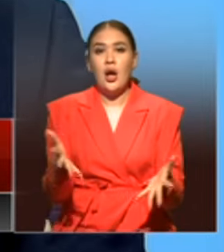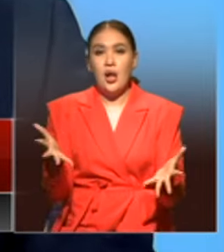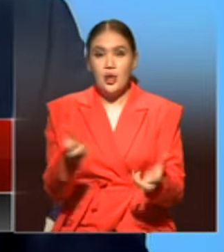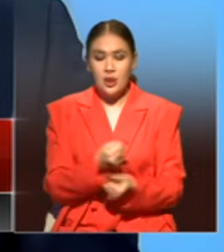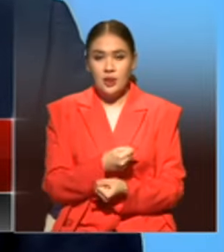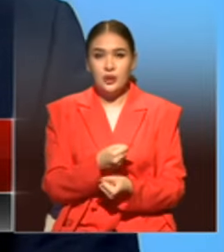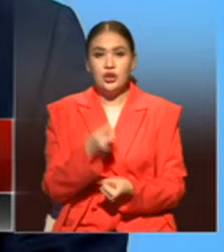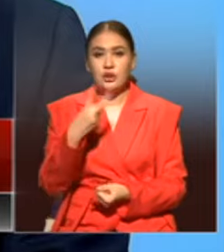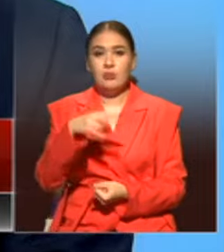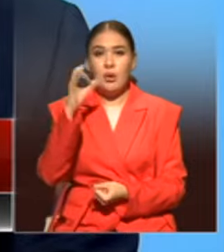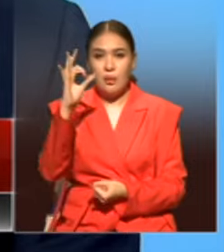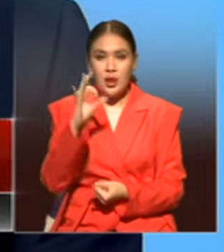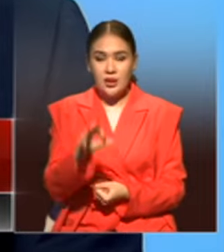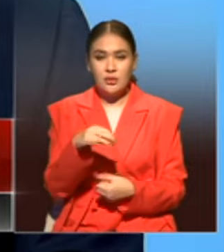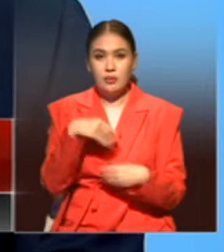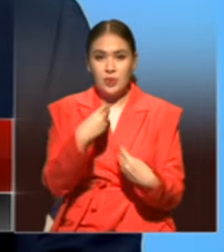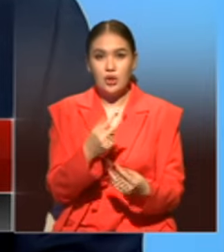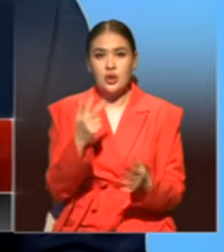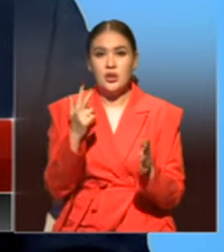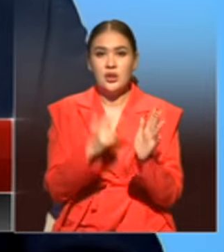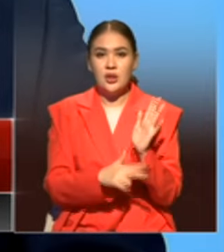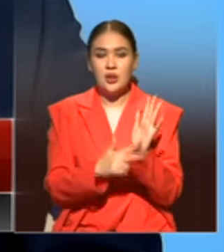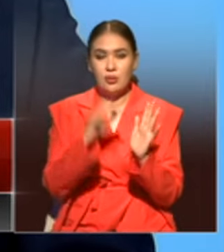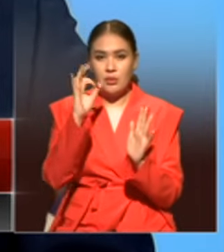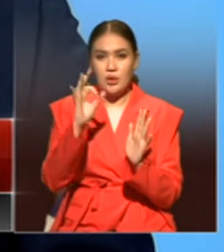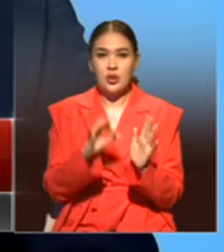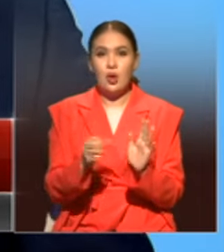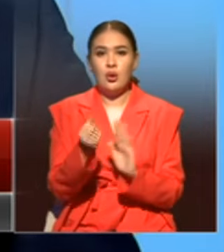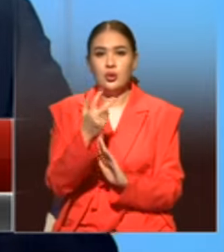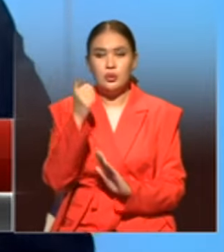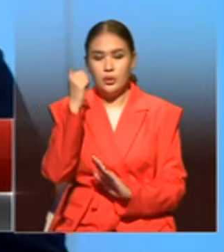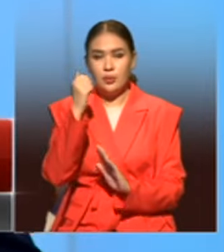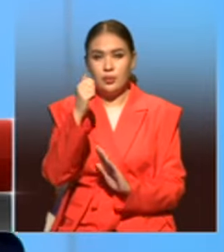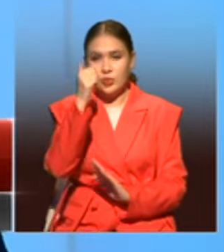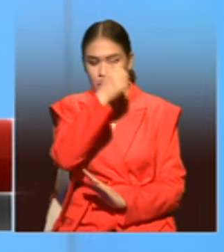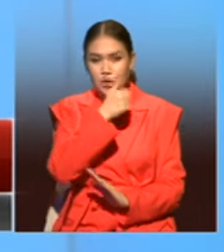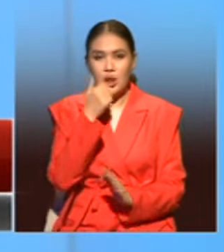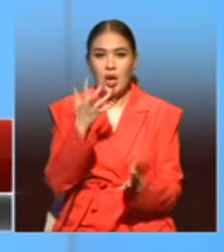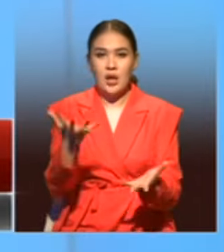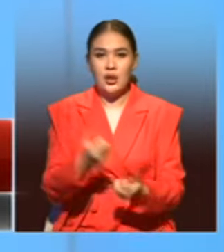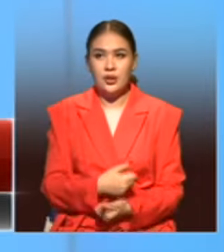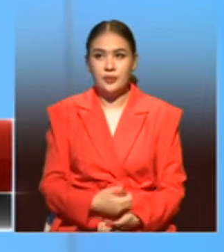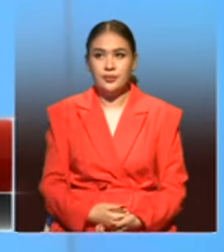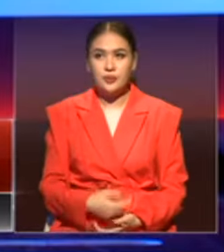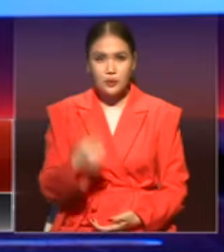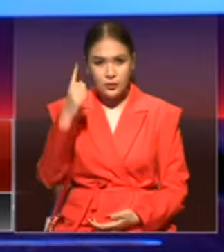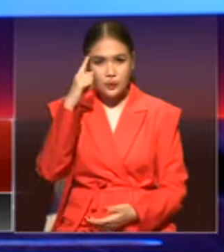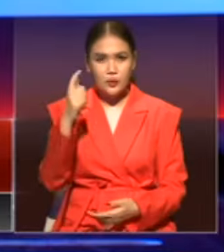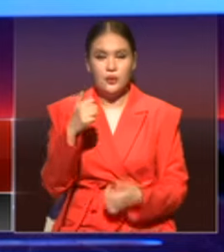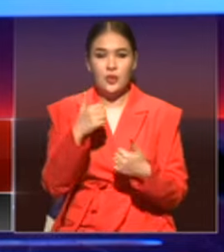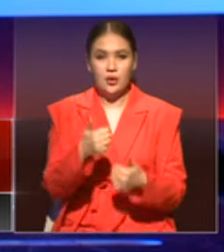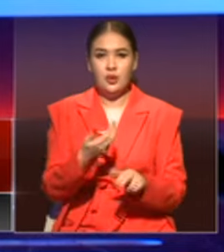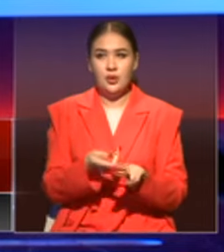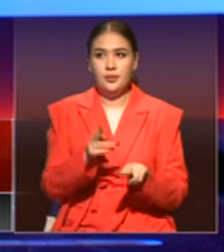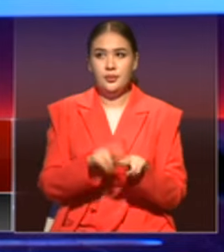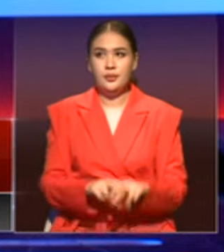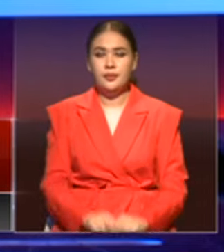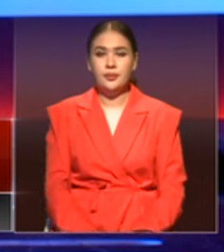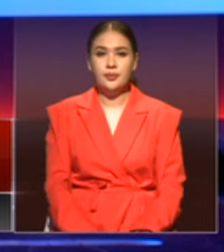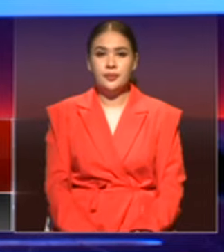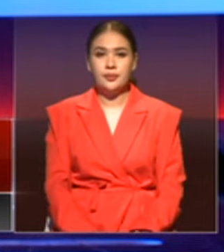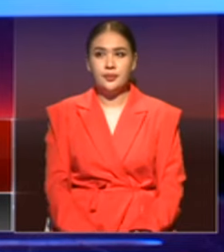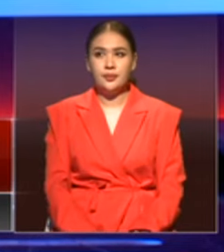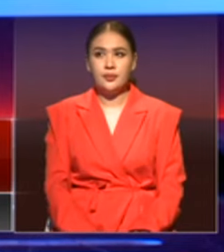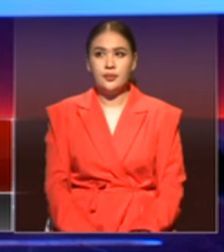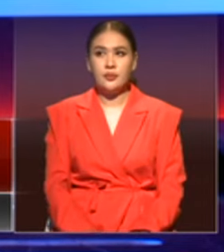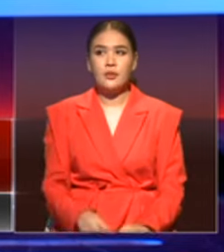Өздері 20% береді да, 80%-ын 3%-мен 15 жылға алады. Өте керемет жағдай деп ойлаймыз оны. Бір тетіктің бірі. Қоңырау